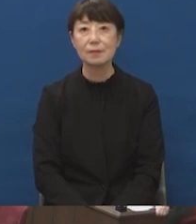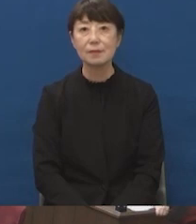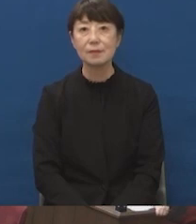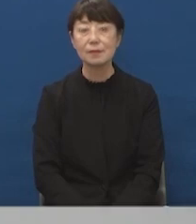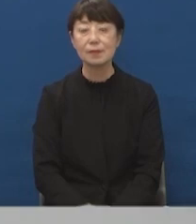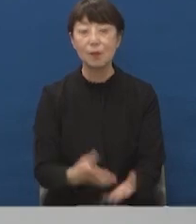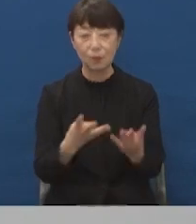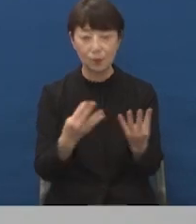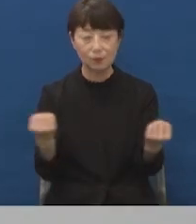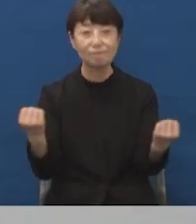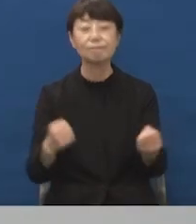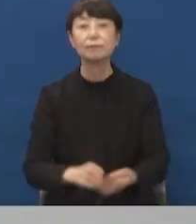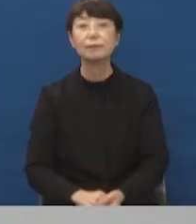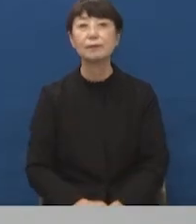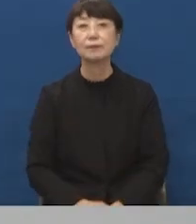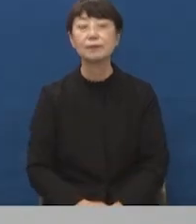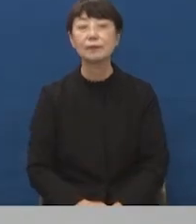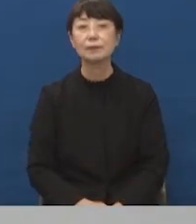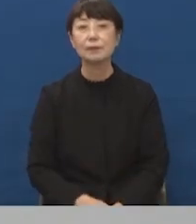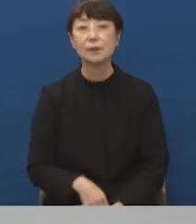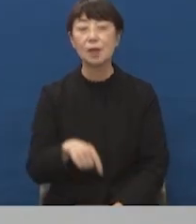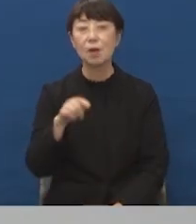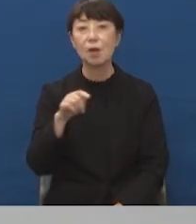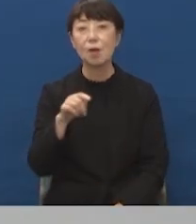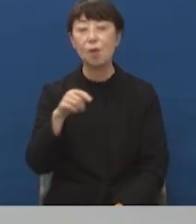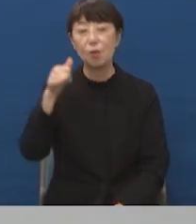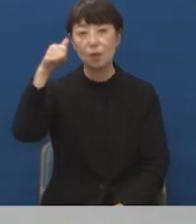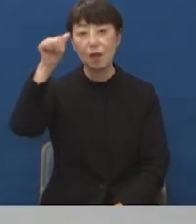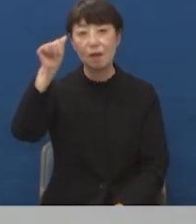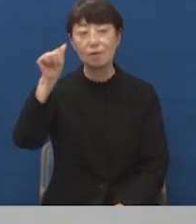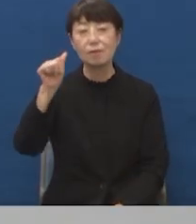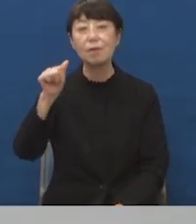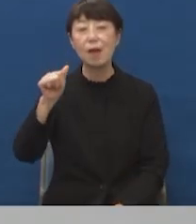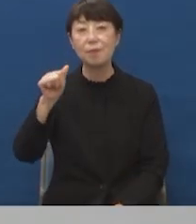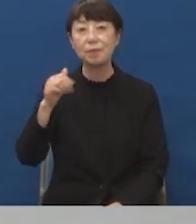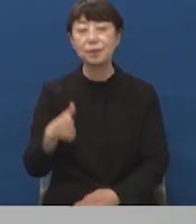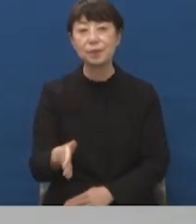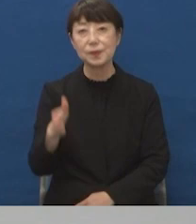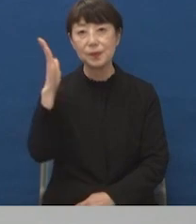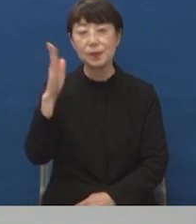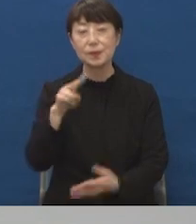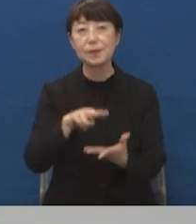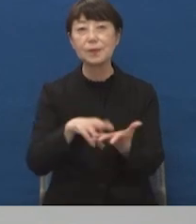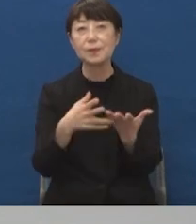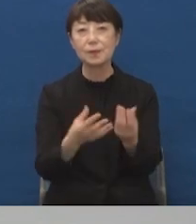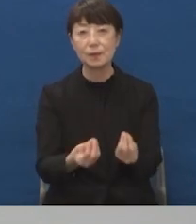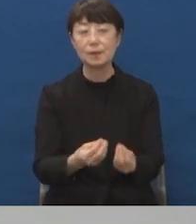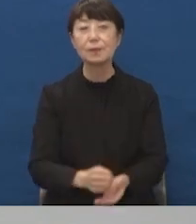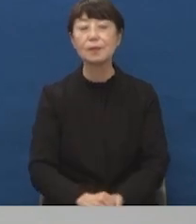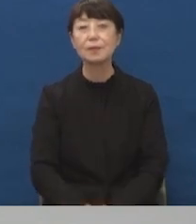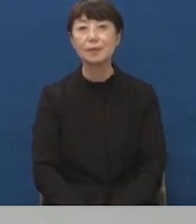多数であります。よって本案は原案のとおり同意することに決しました。